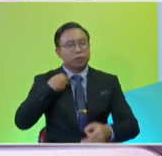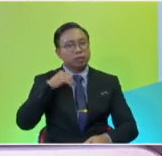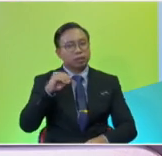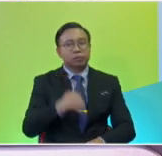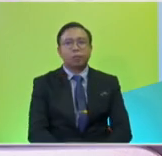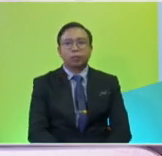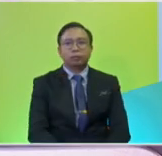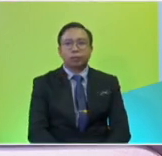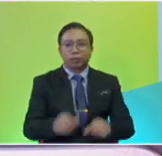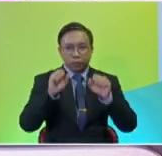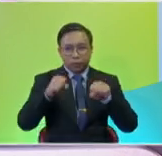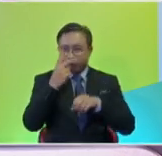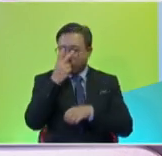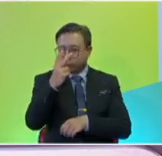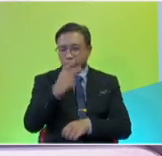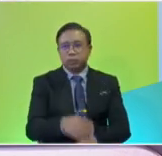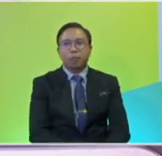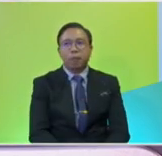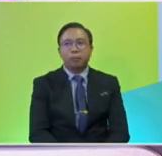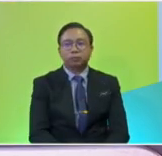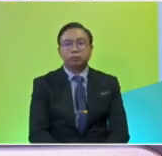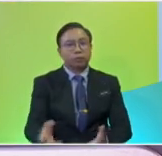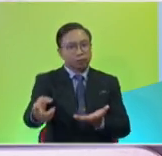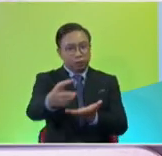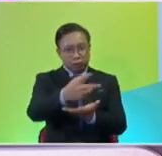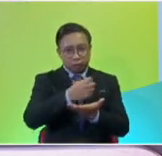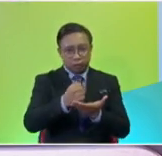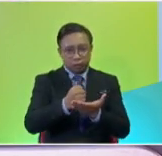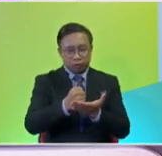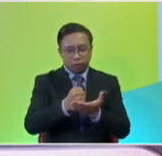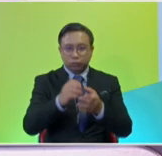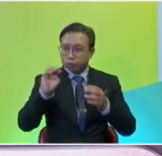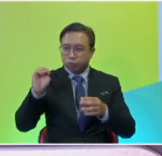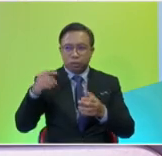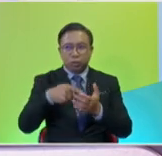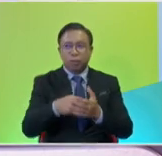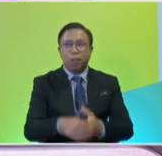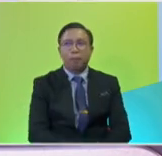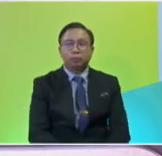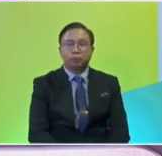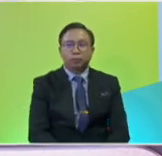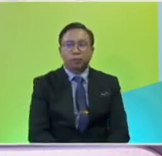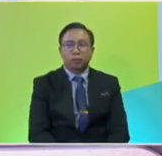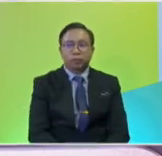bolehlah kita tengok hasil kaya murid ini wow